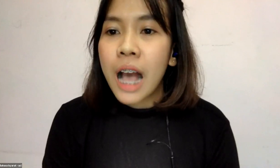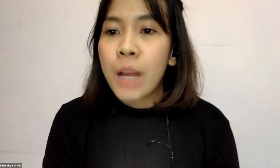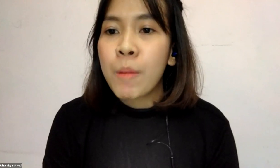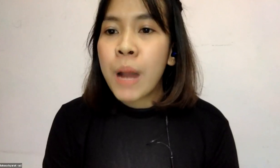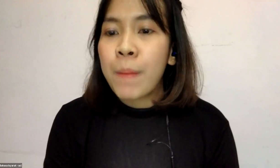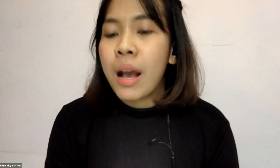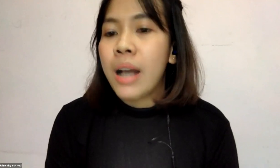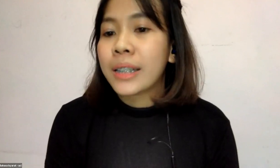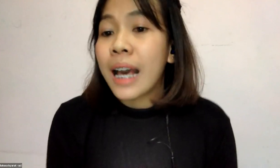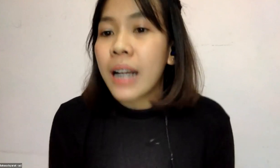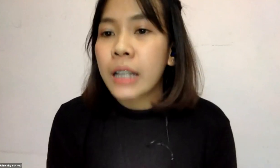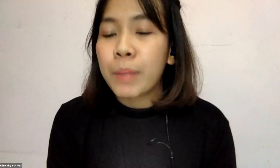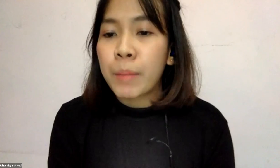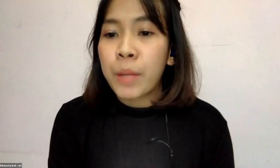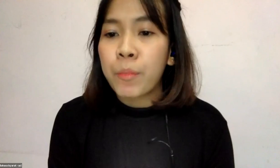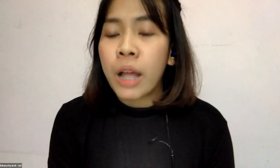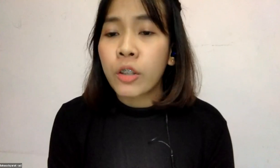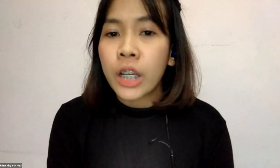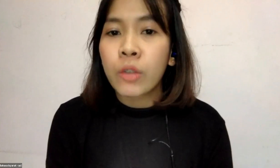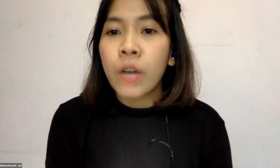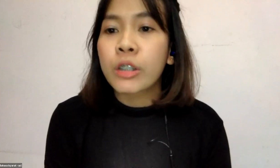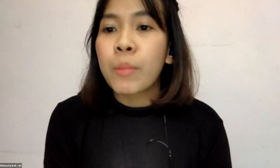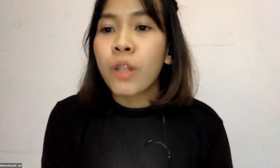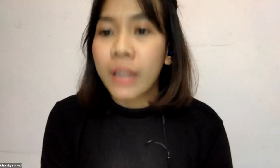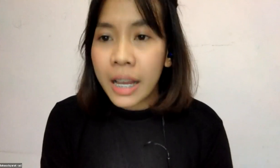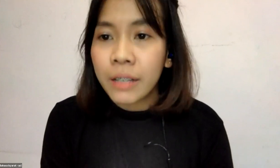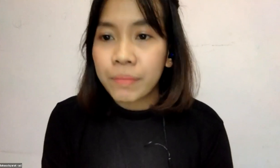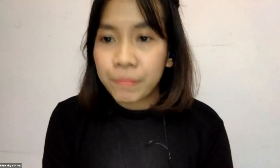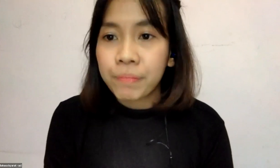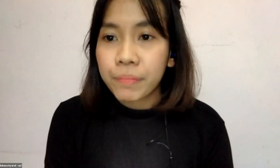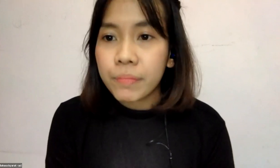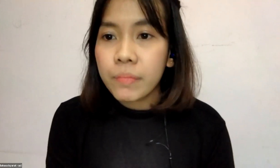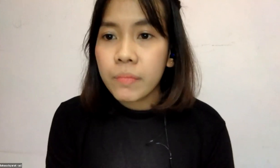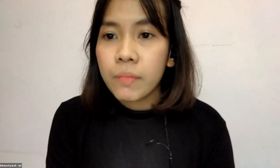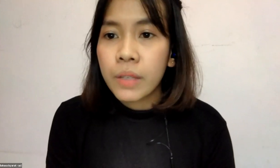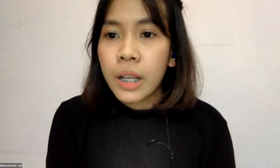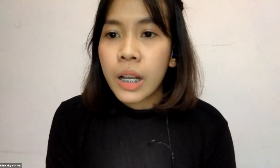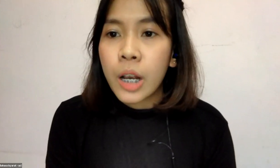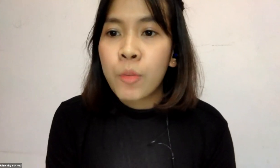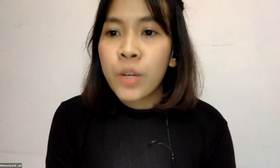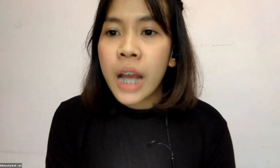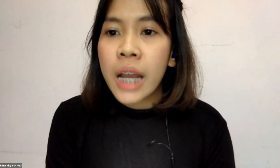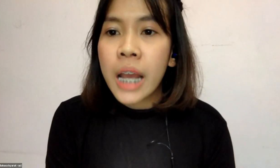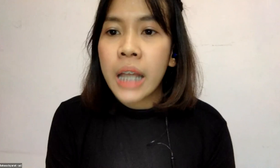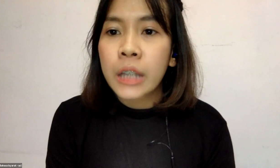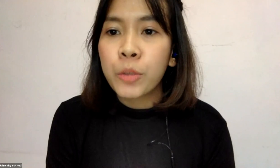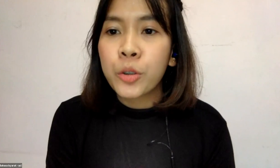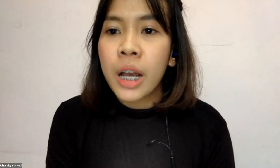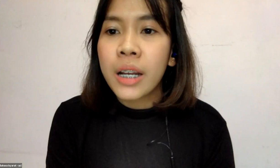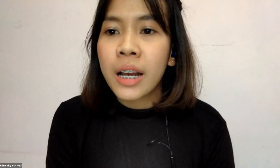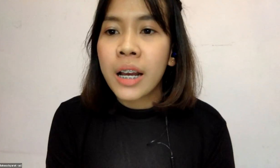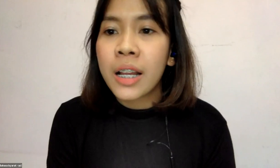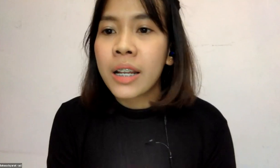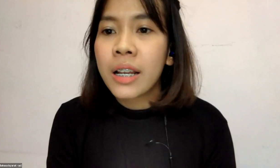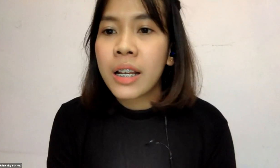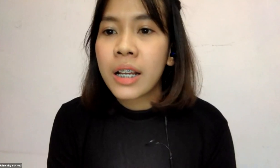ada beberapa cara seperti manipulator gitu atau simultan kemudian ada yang disebut